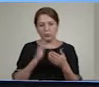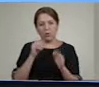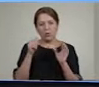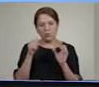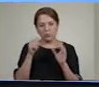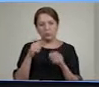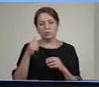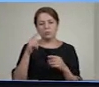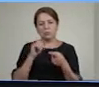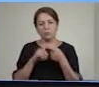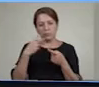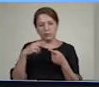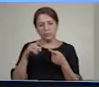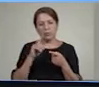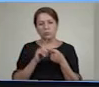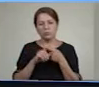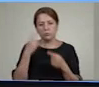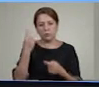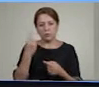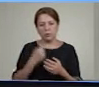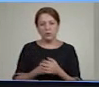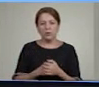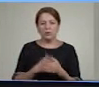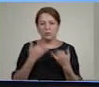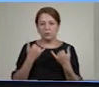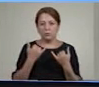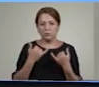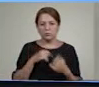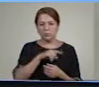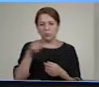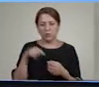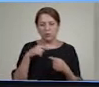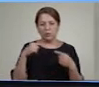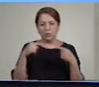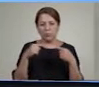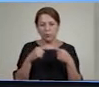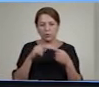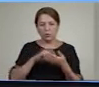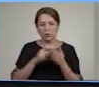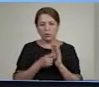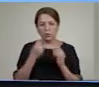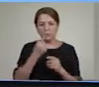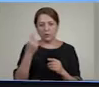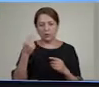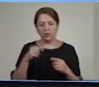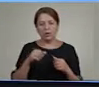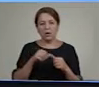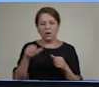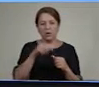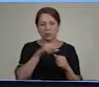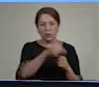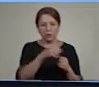600 qo'shuv 20 qo'shuv 1. Endi esa ularni mos xona birliklarini alohida-alohida guruhlab